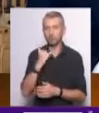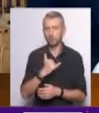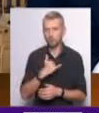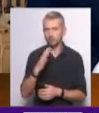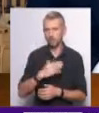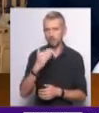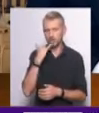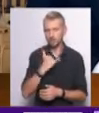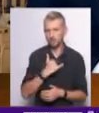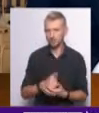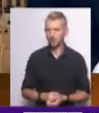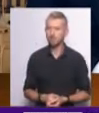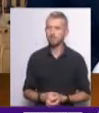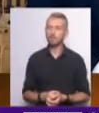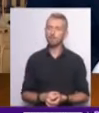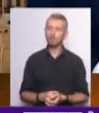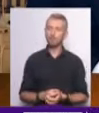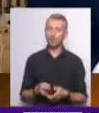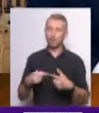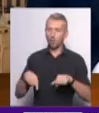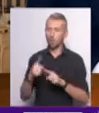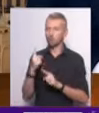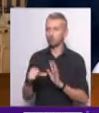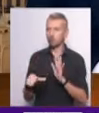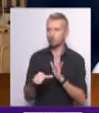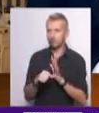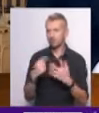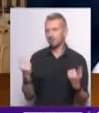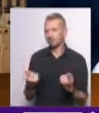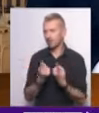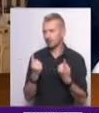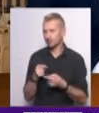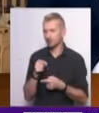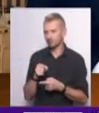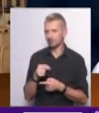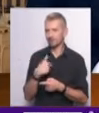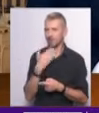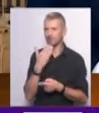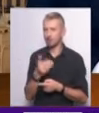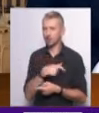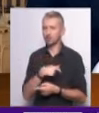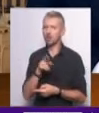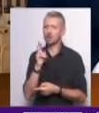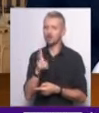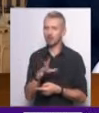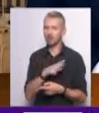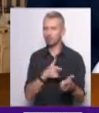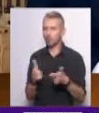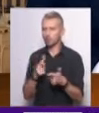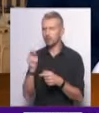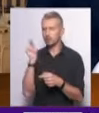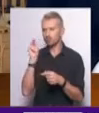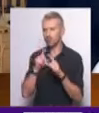Ми чекаємо ваших дзвінків. Отже, пане Володимире, округ номер 106. Зазвичай цими тижнями я питаю у депутатів, яким чином готували ваші